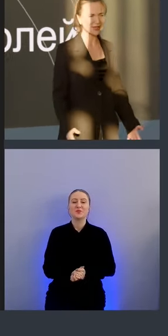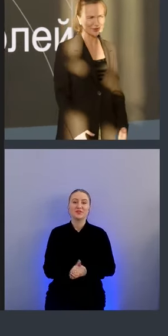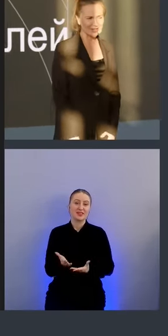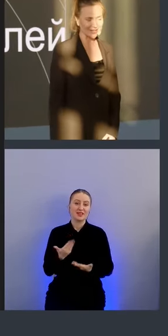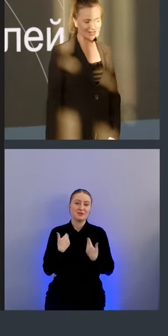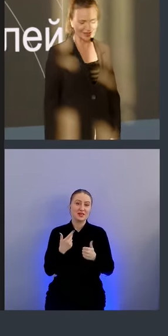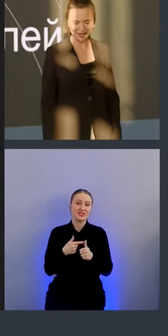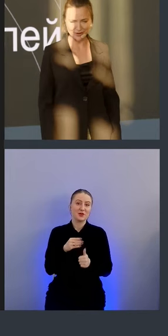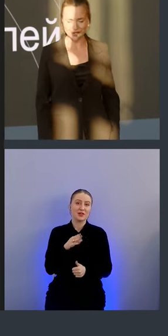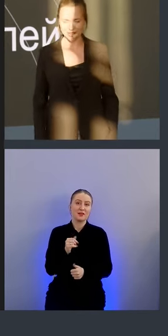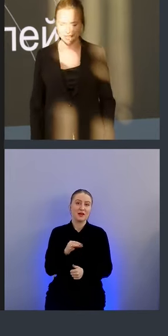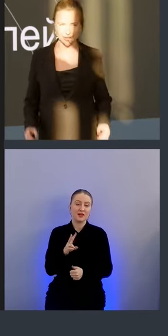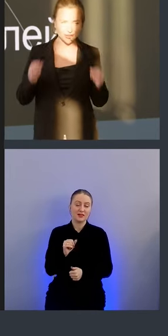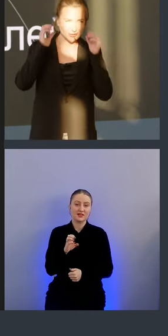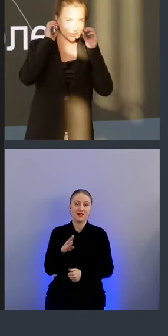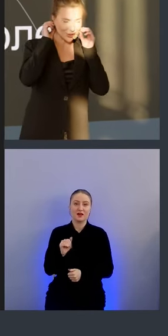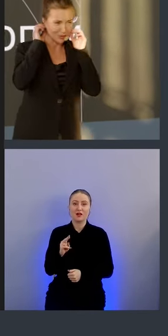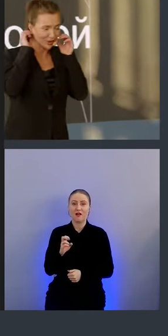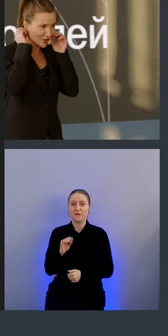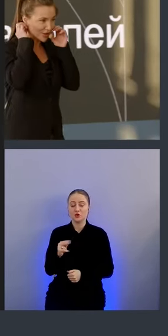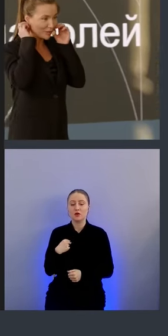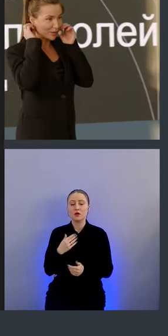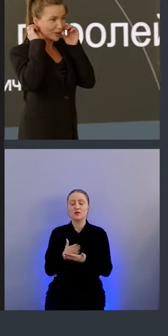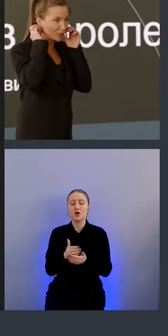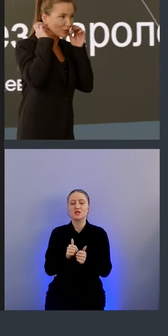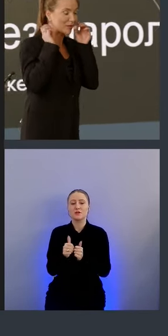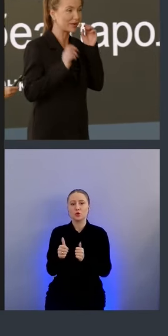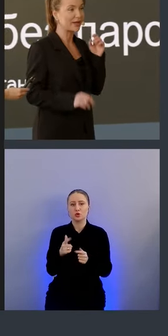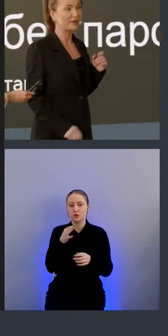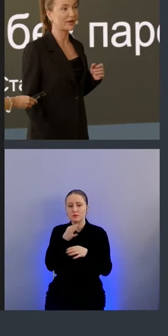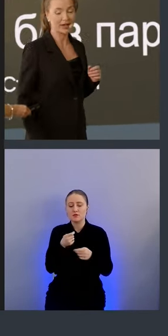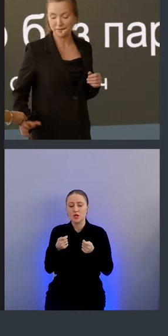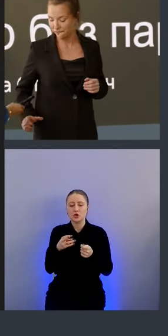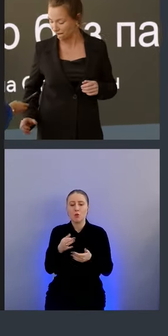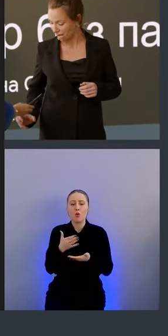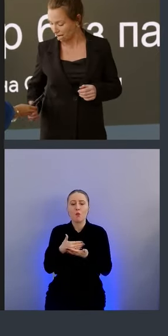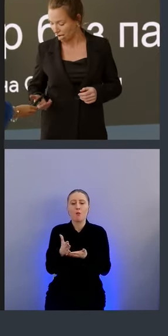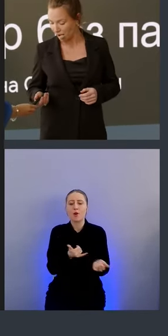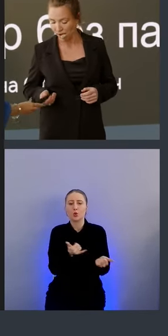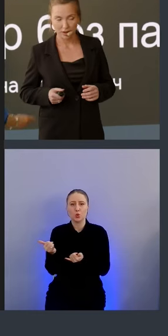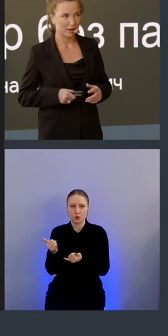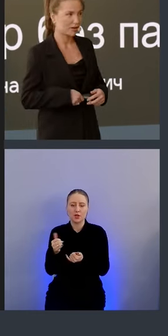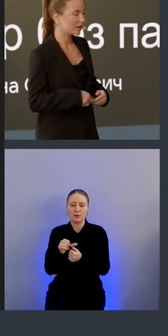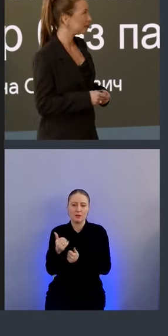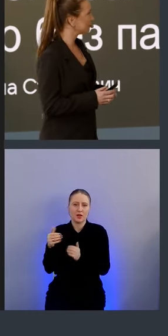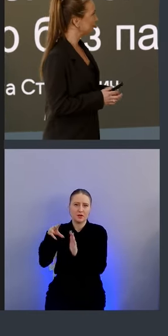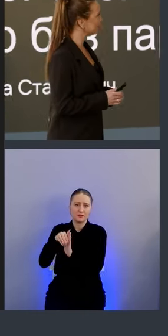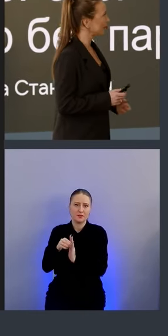Собственно, меня зовут Татьяна Станкевич, и я являюсь ведущим менеджером по продукту в компании ВК.